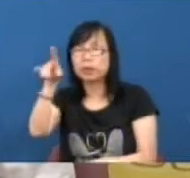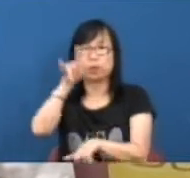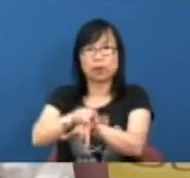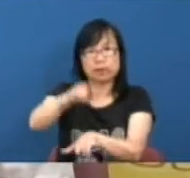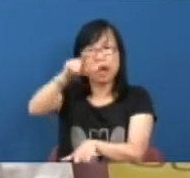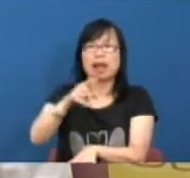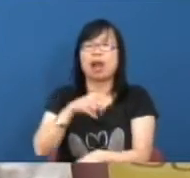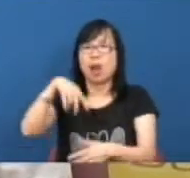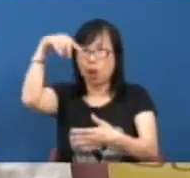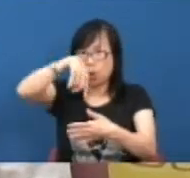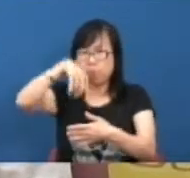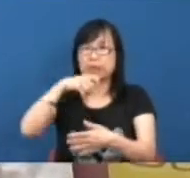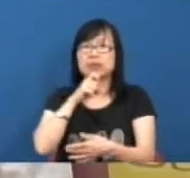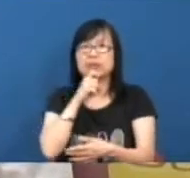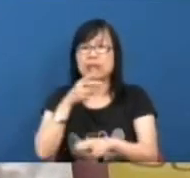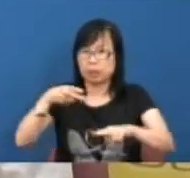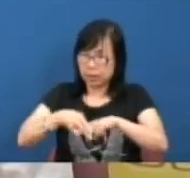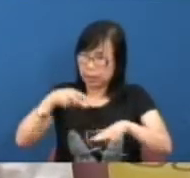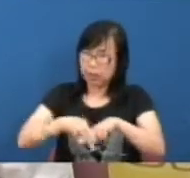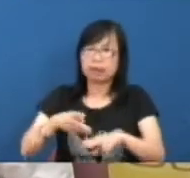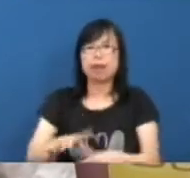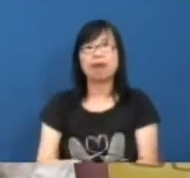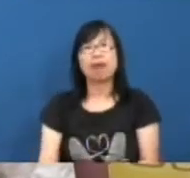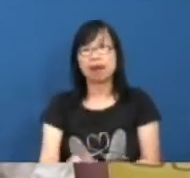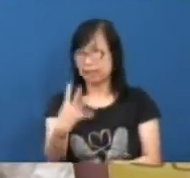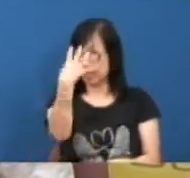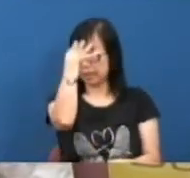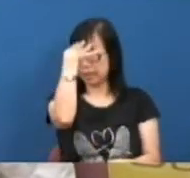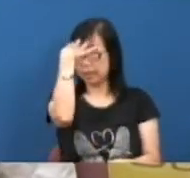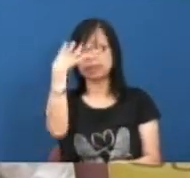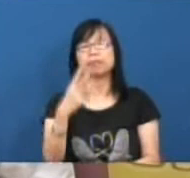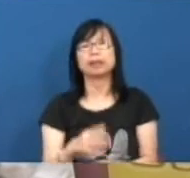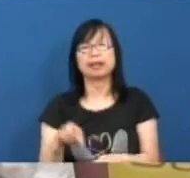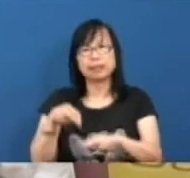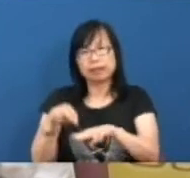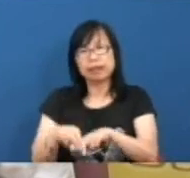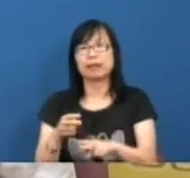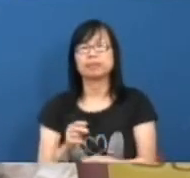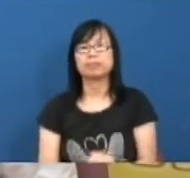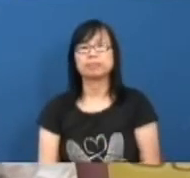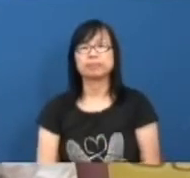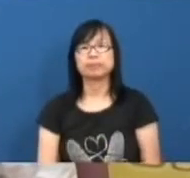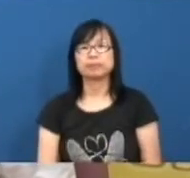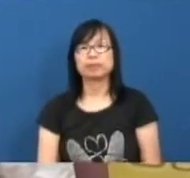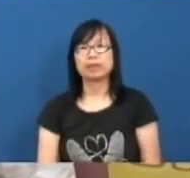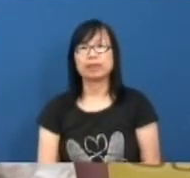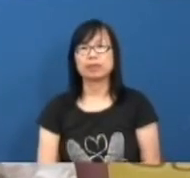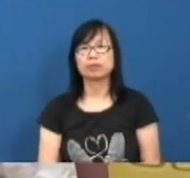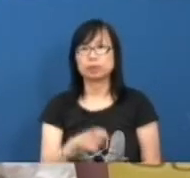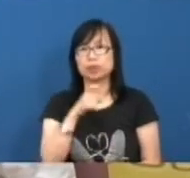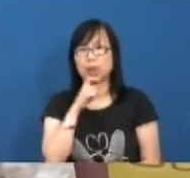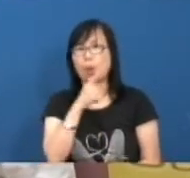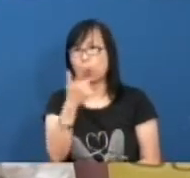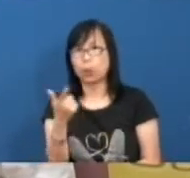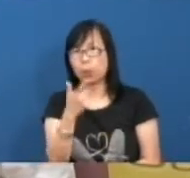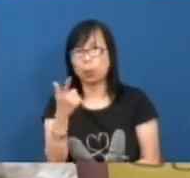餐廳，係一間即係四星級嘅餐廳啦。都咁其實咧都係即係都唔少嘅觀光